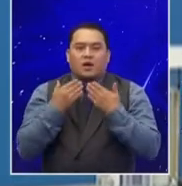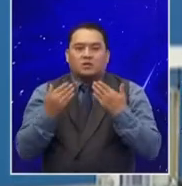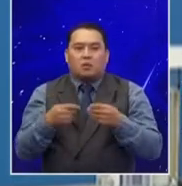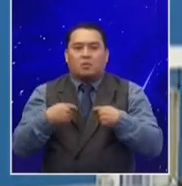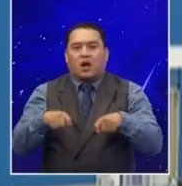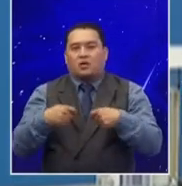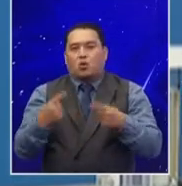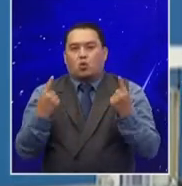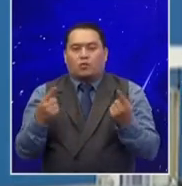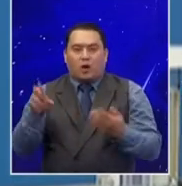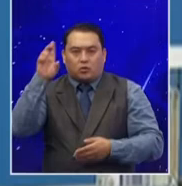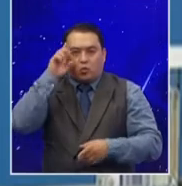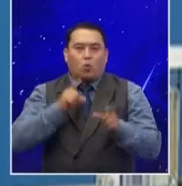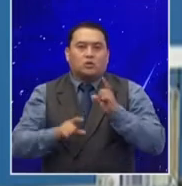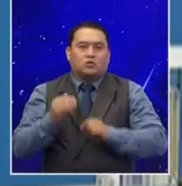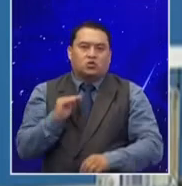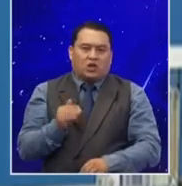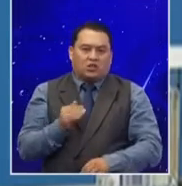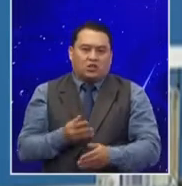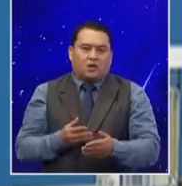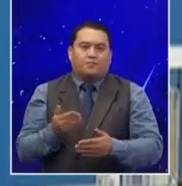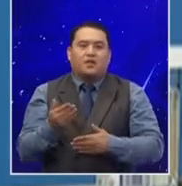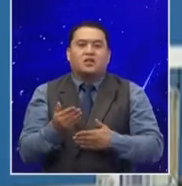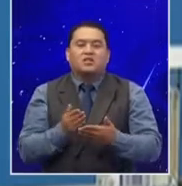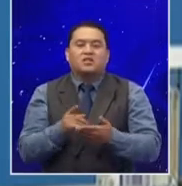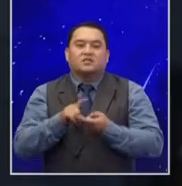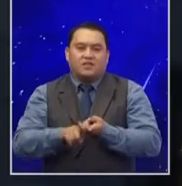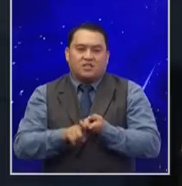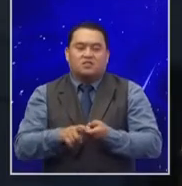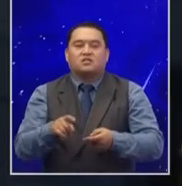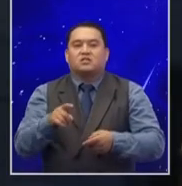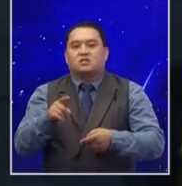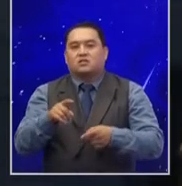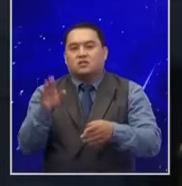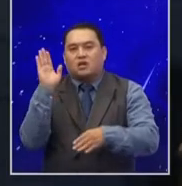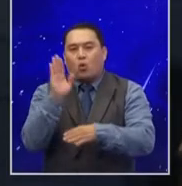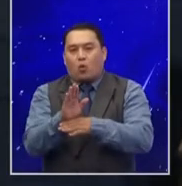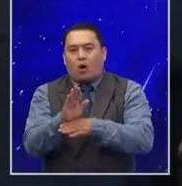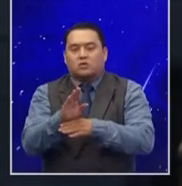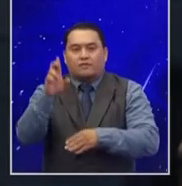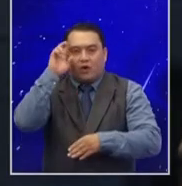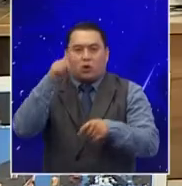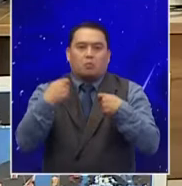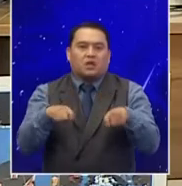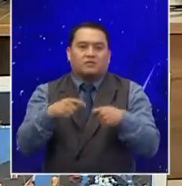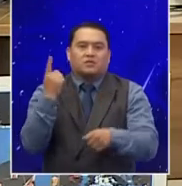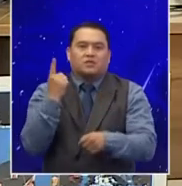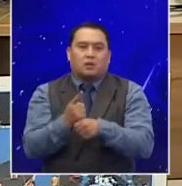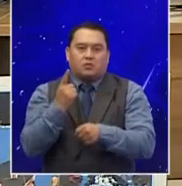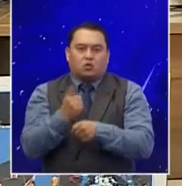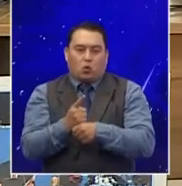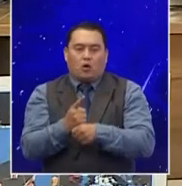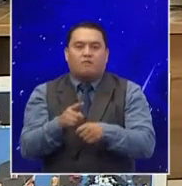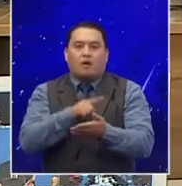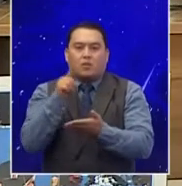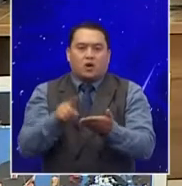продажи крупных государственных вузов в частные руки. В этой связи заявляю, что национальные и государственные вузы продаваться не будут. Данный вопрос